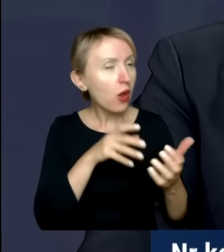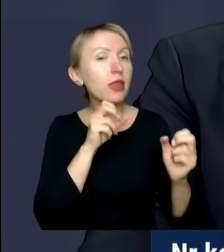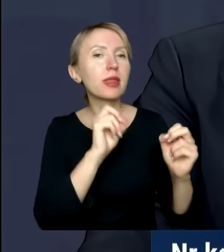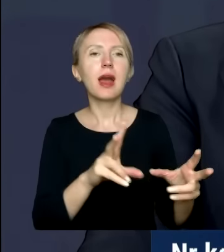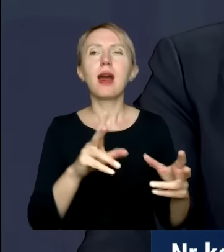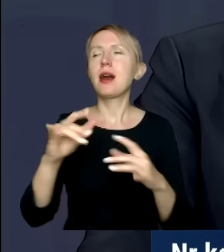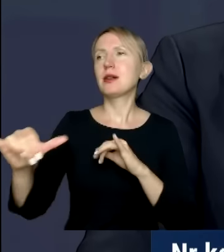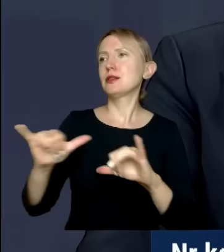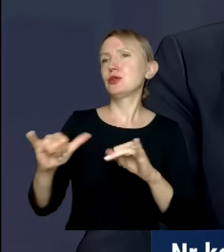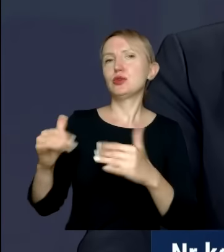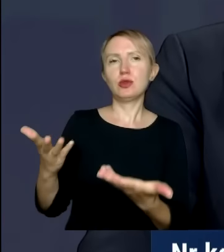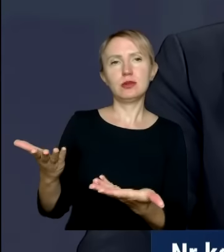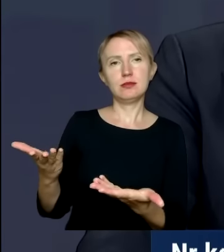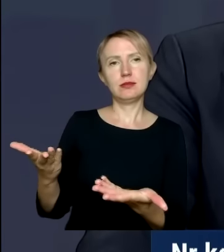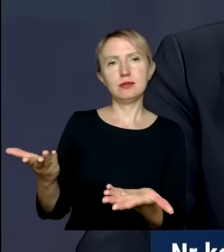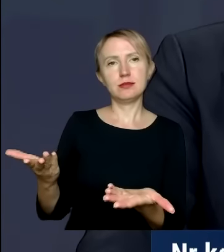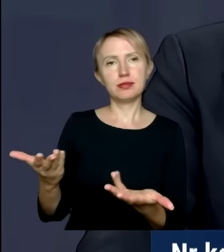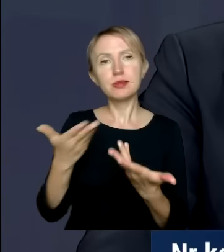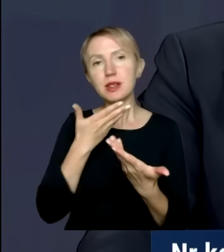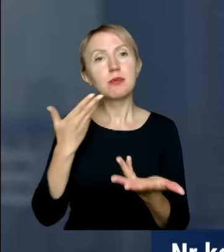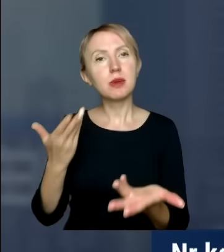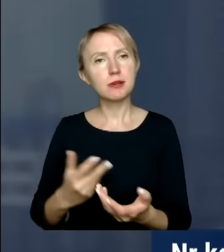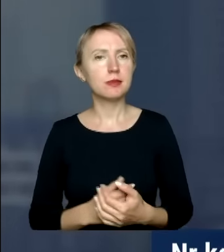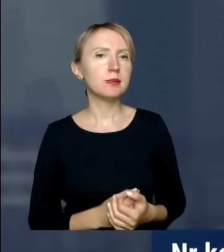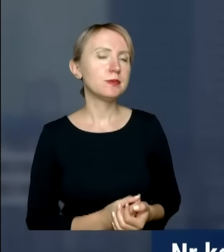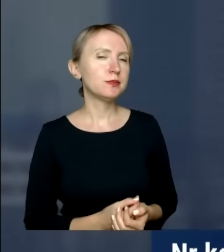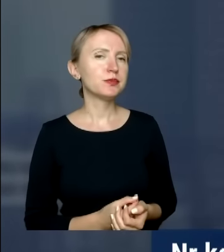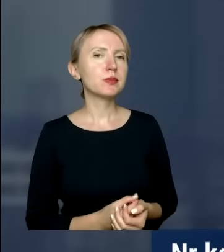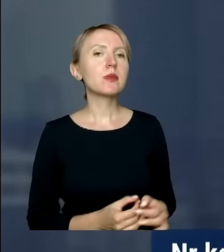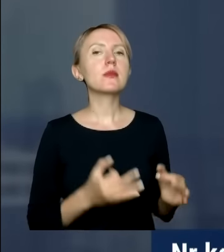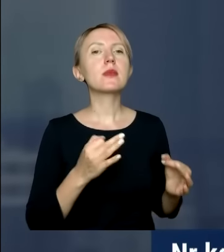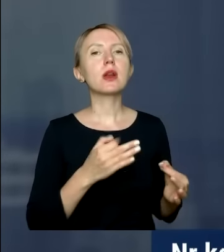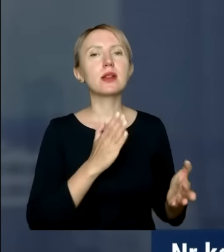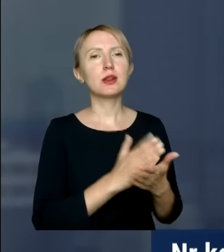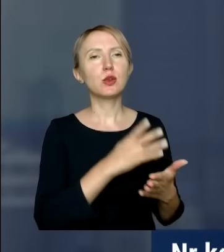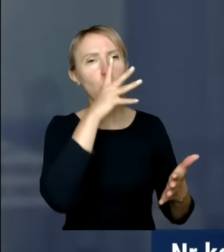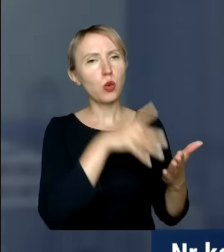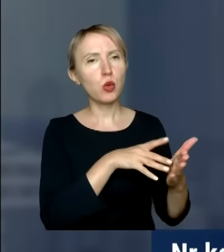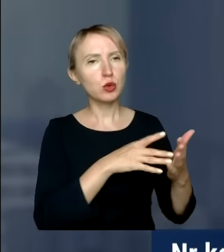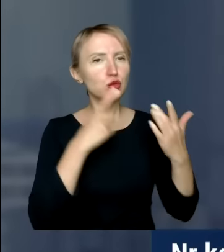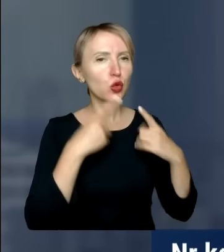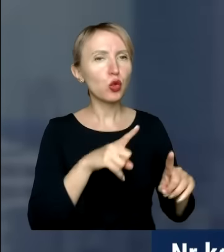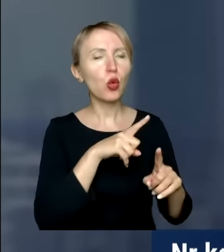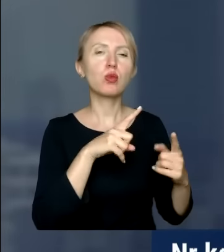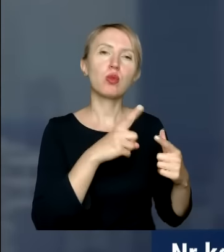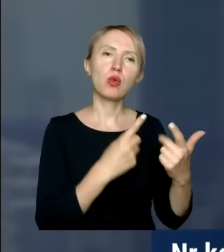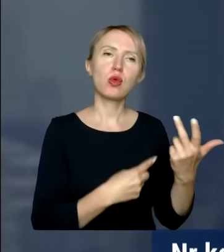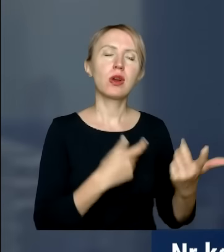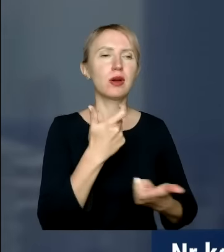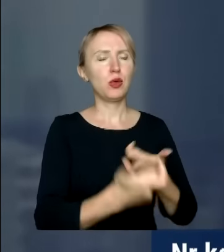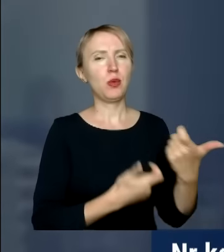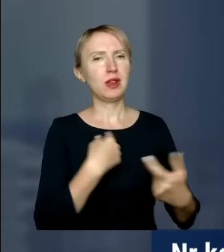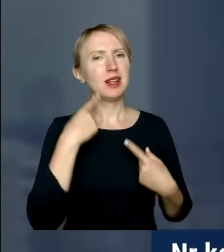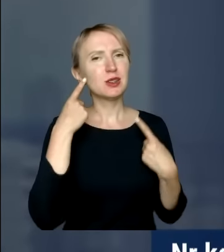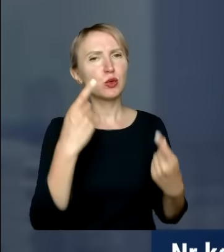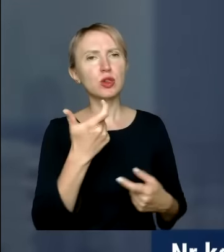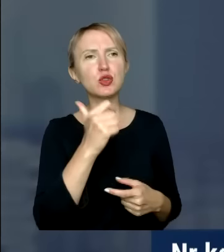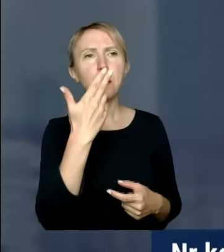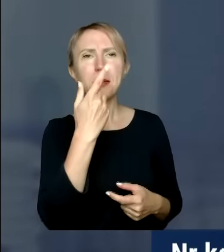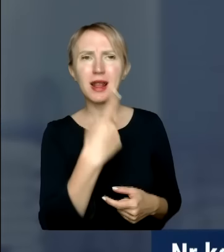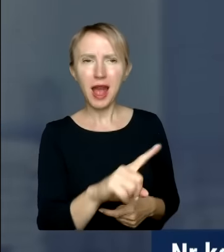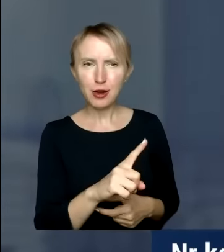przede wszystkim no to na razie mamy tylko rozliczenia i to jak jakoś tak robione że jak ja słyszę że 100 miliardów teraz już